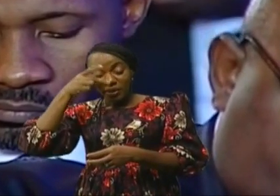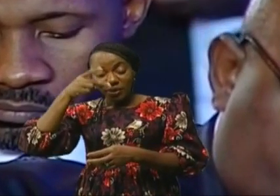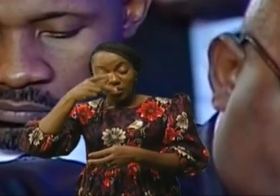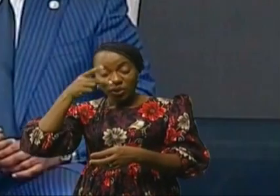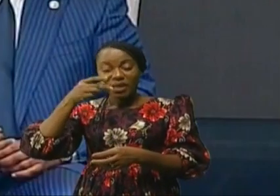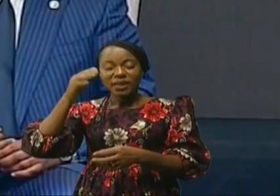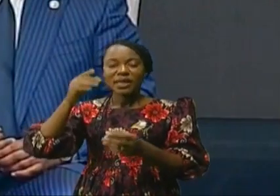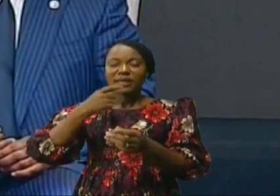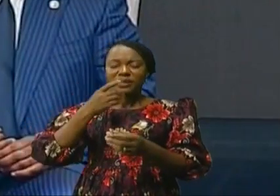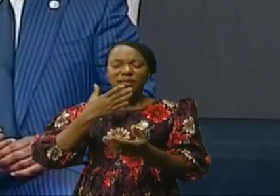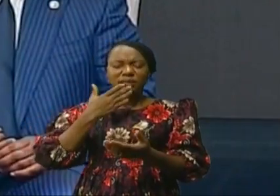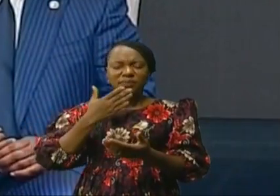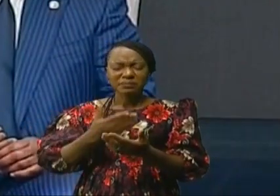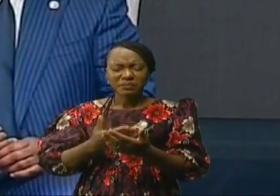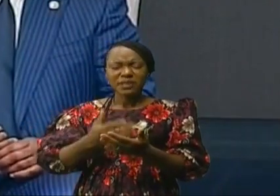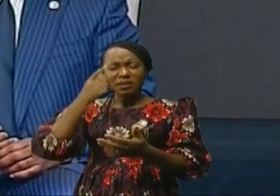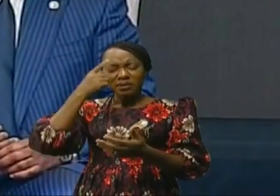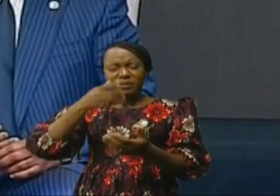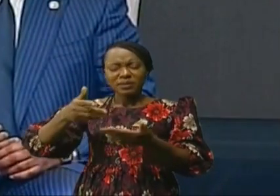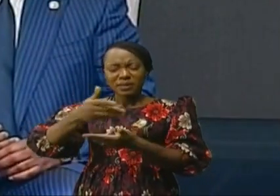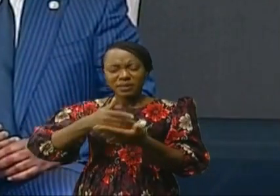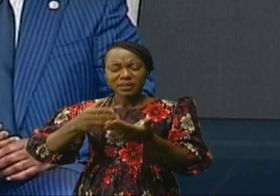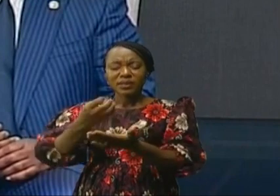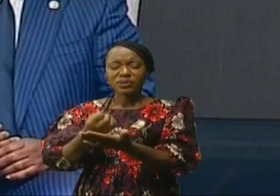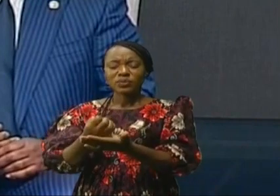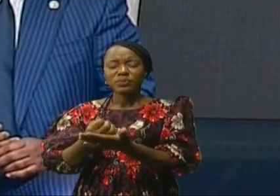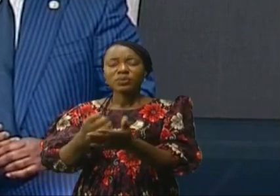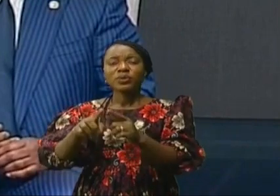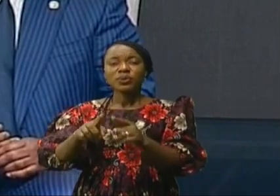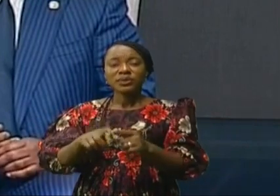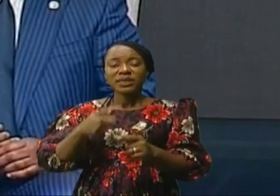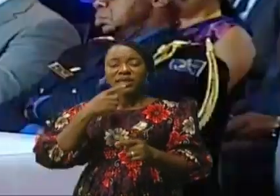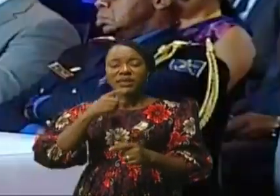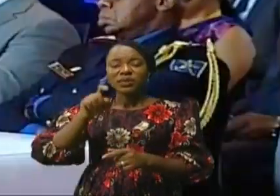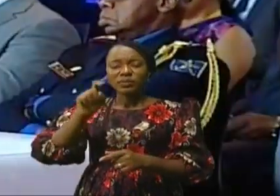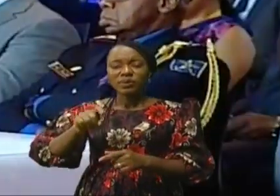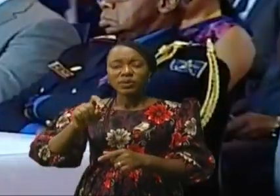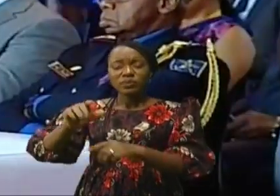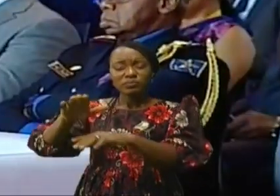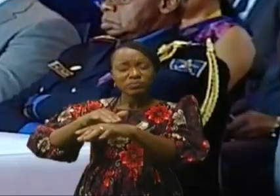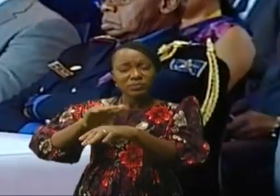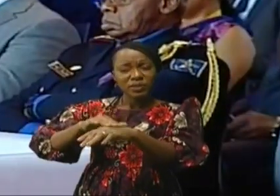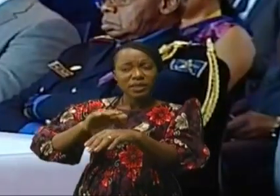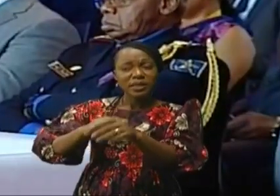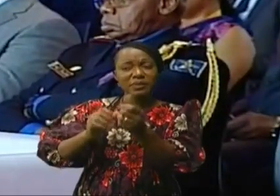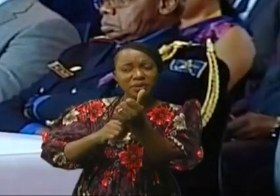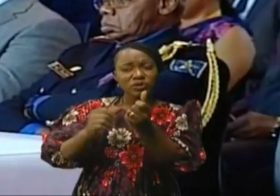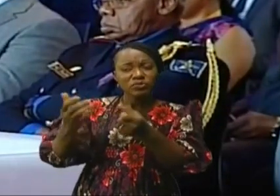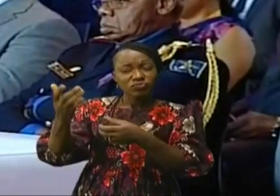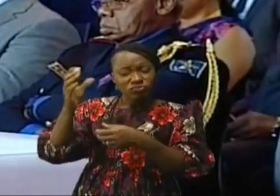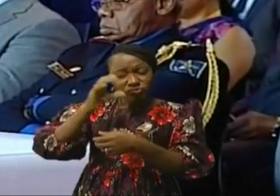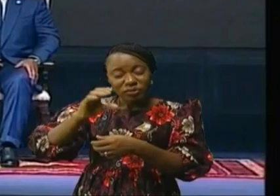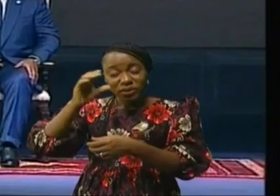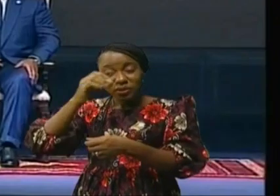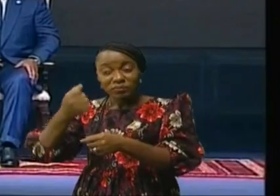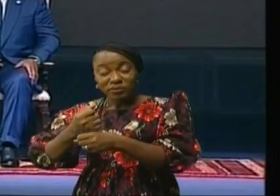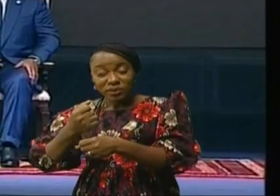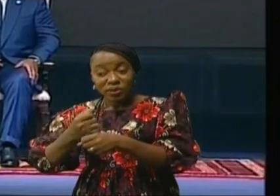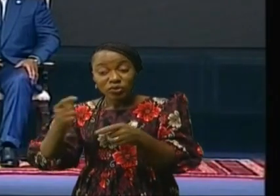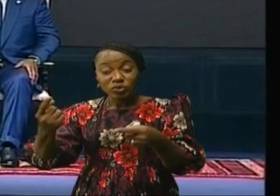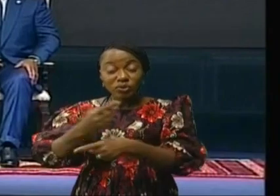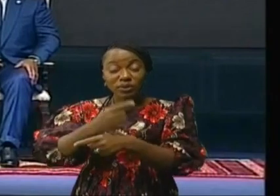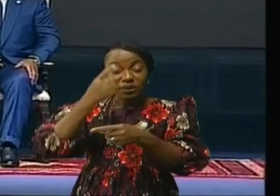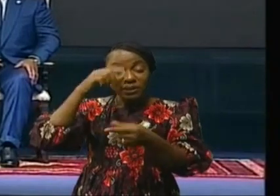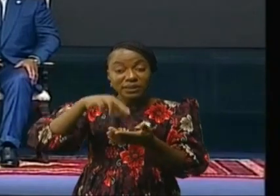économique prônée par le président de la République. Il a souligné que l'appel d'offres de séjour se veut un processus public